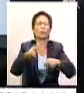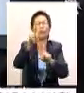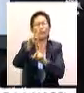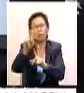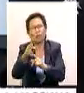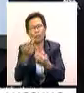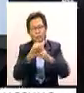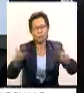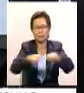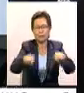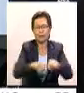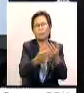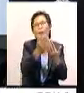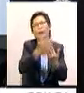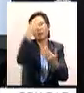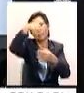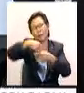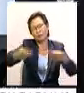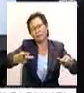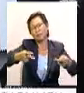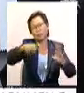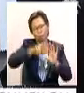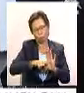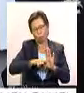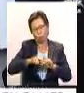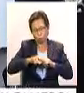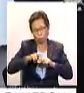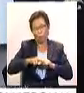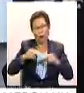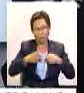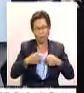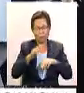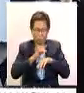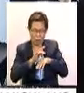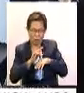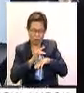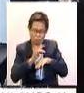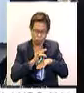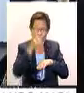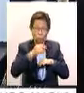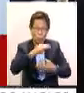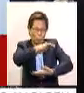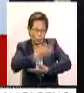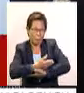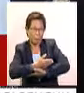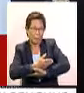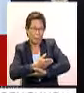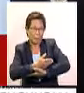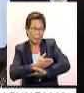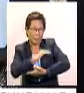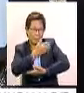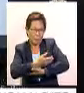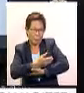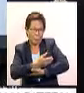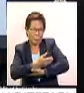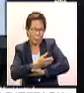menyediakan tempat kemudahan dalam kereta, tempat duduk, memastikan bahawa ada ruang untuk child seat tu. Yang kita panggil isofix. Dia ada kongkong